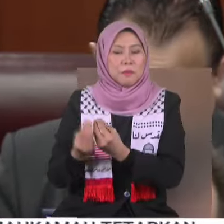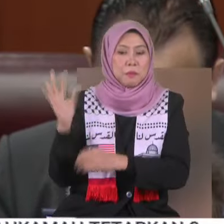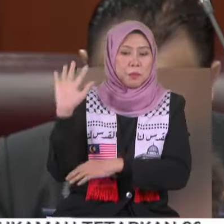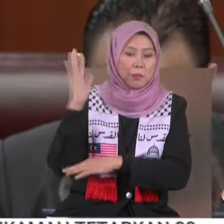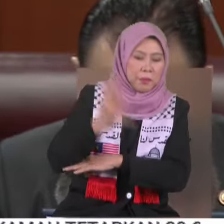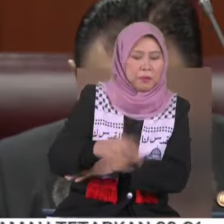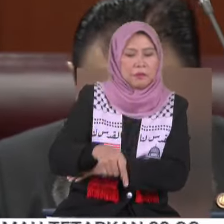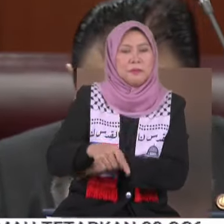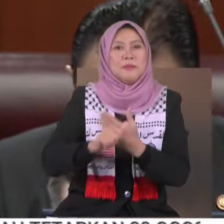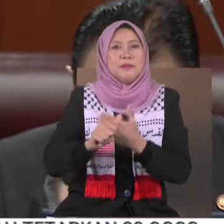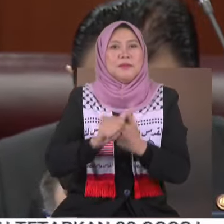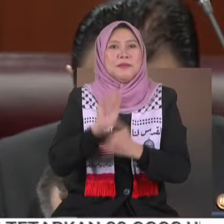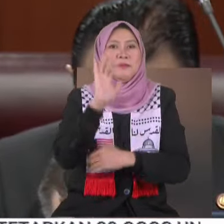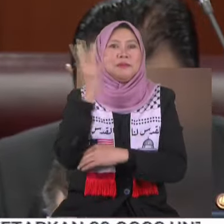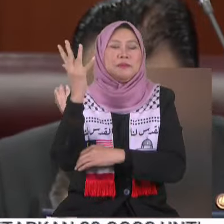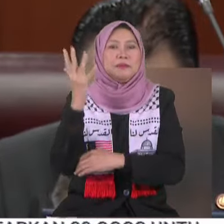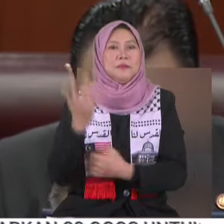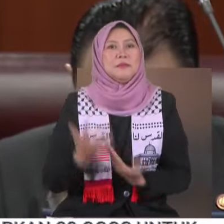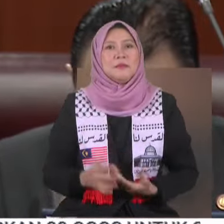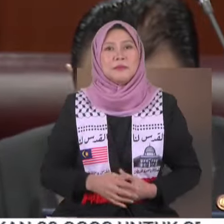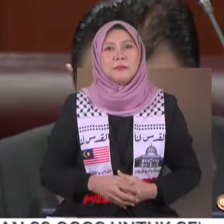tinggi.